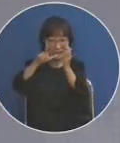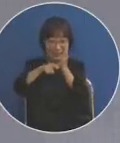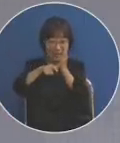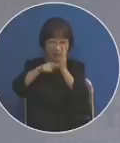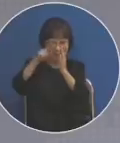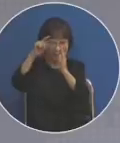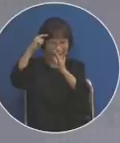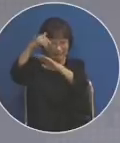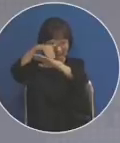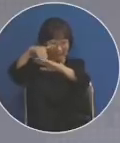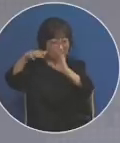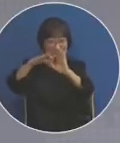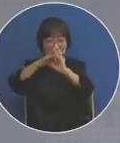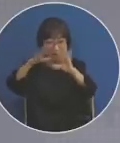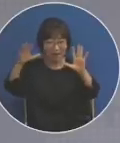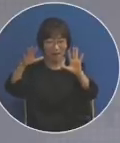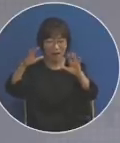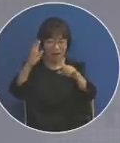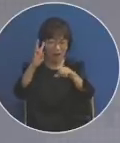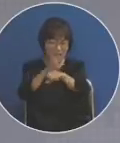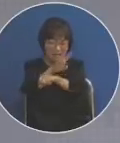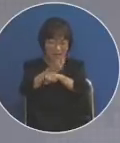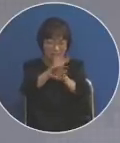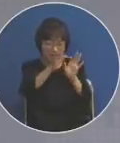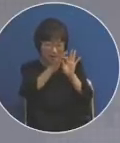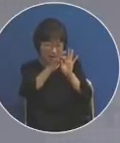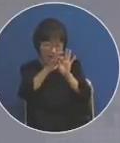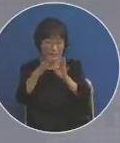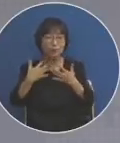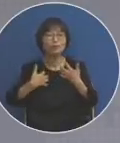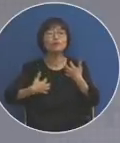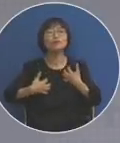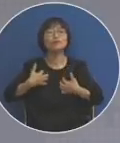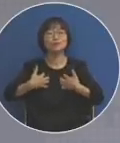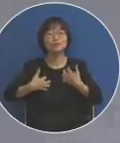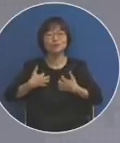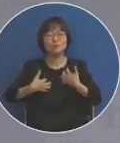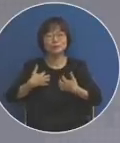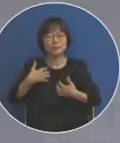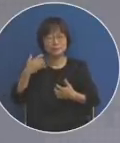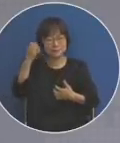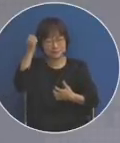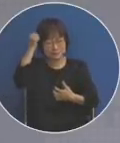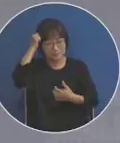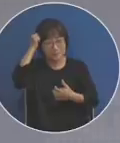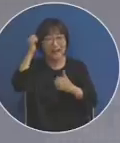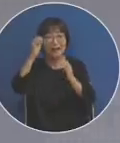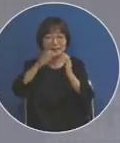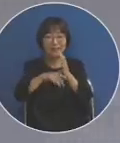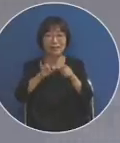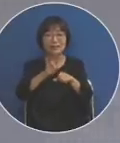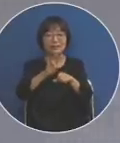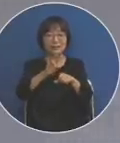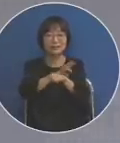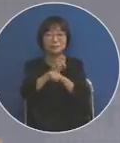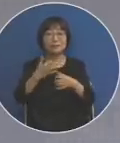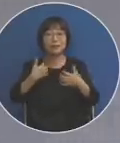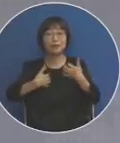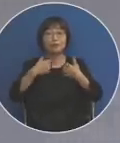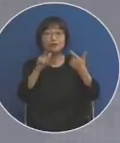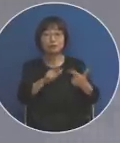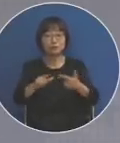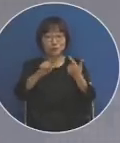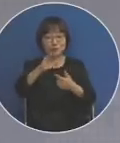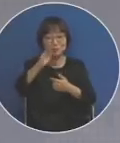So regardless of answers, regardless of time schedules, praying with this for 24 hours a day, that is true prayer. 이 종일 종야란 말은 이거 막